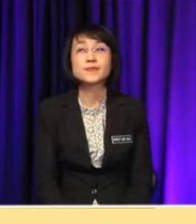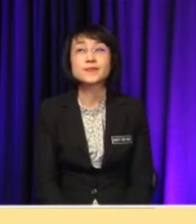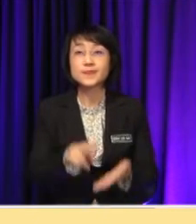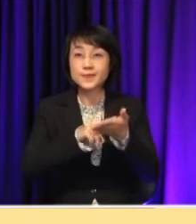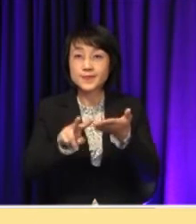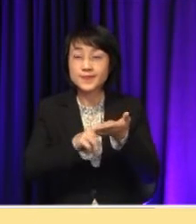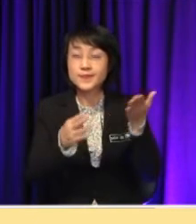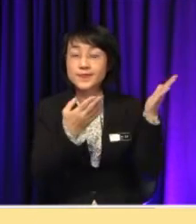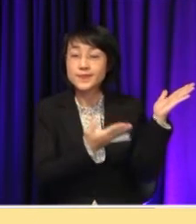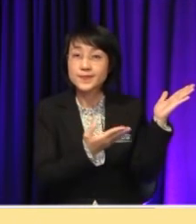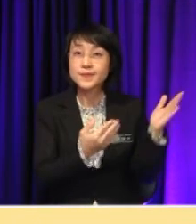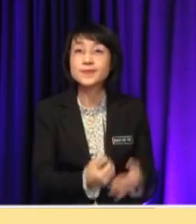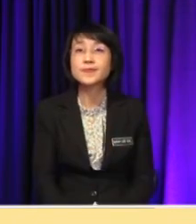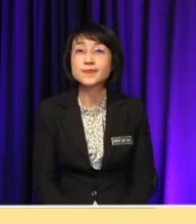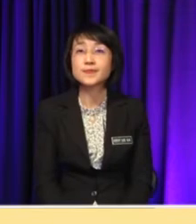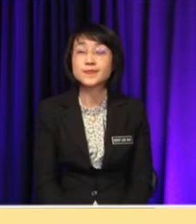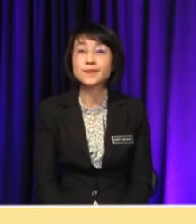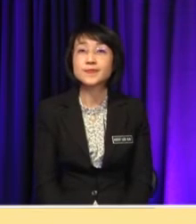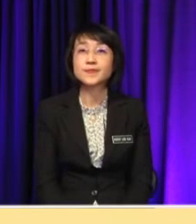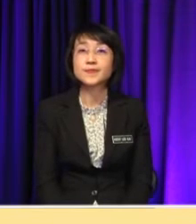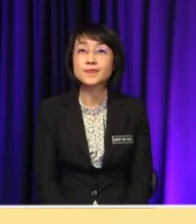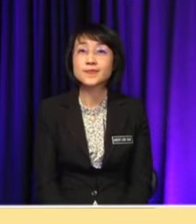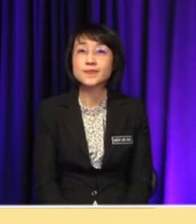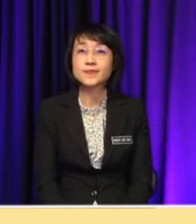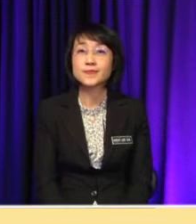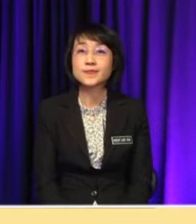sekitar 1000 mm